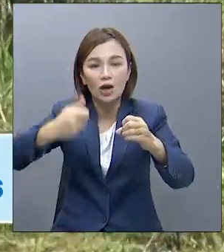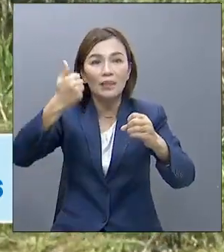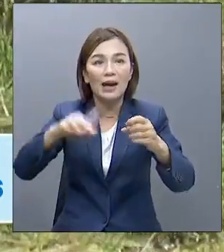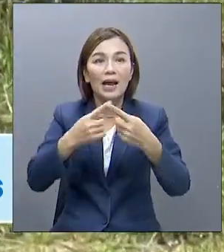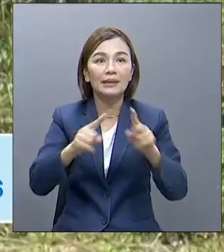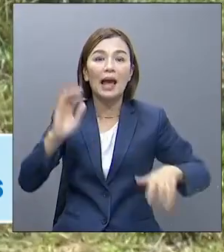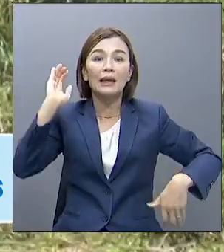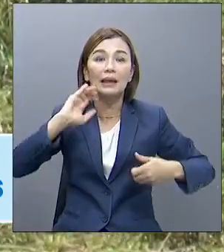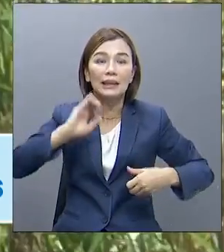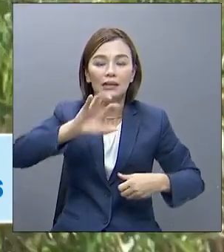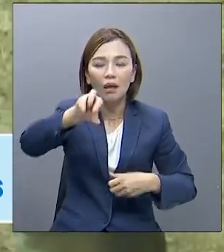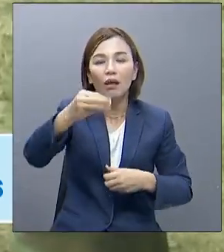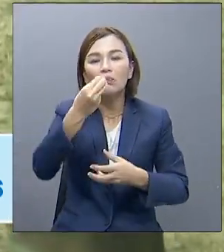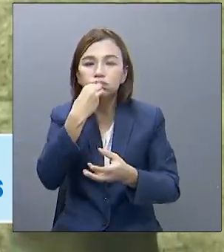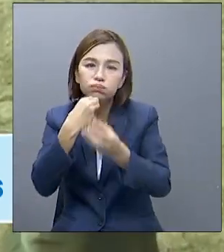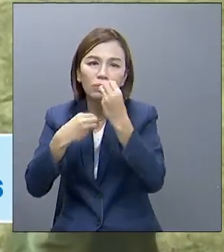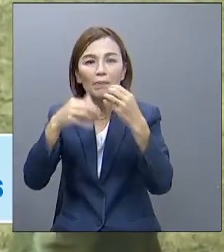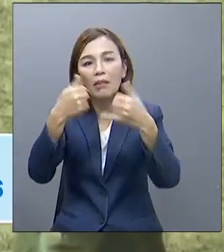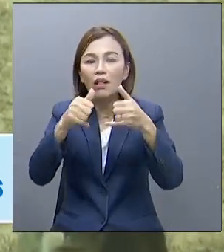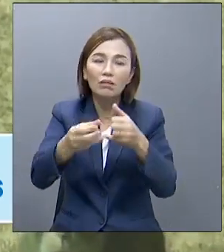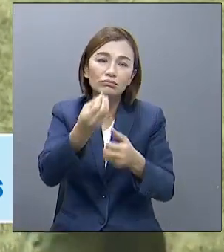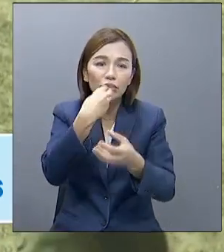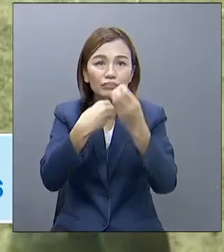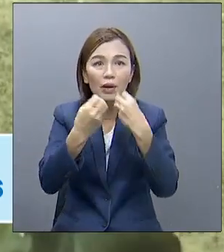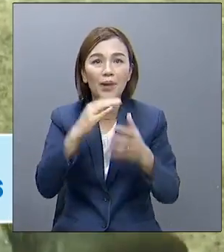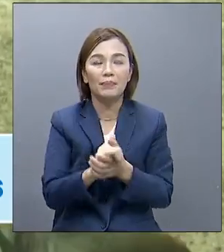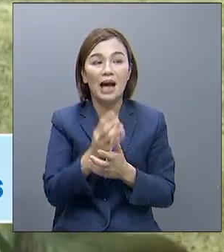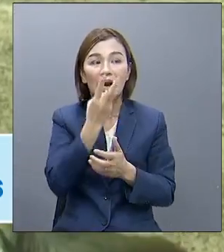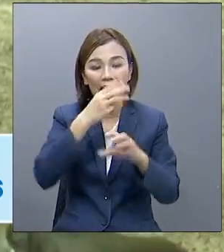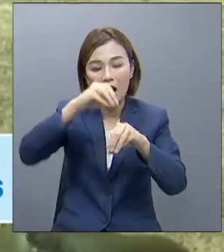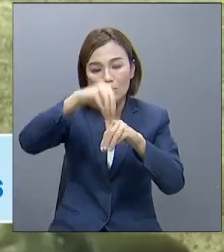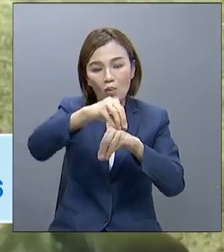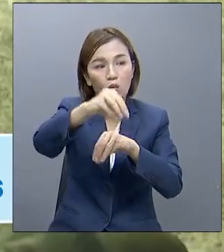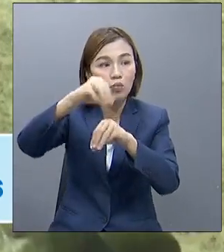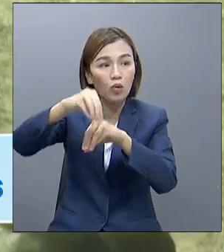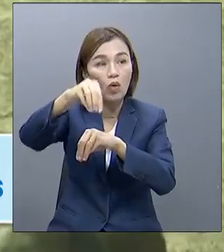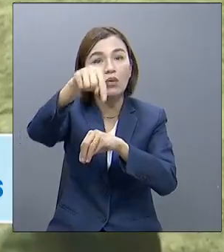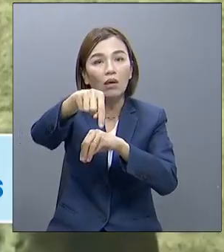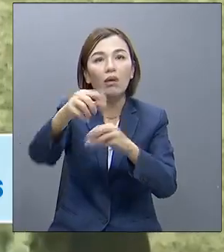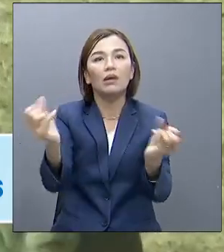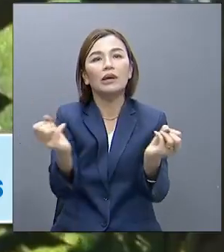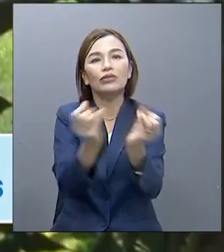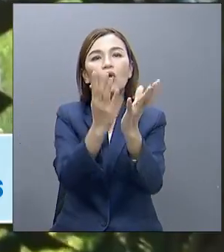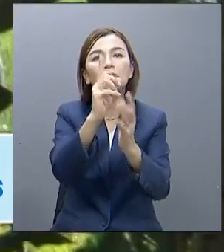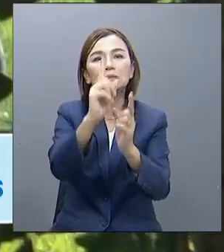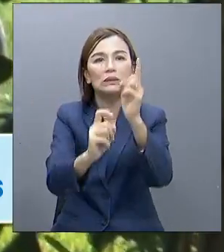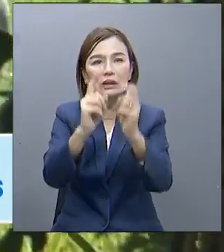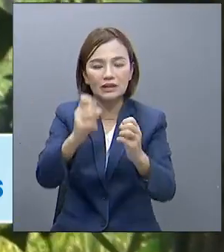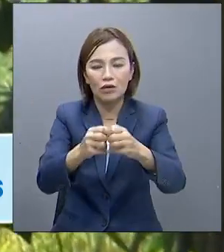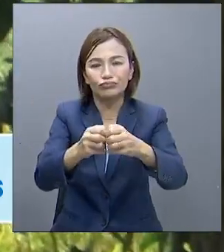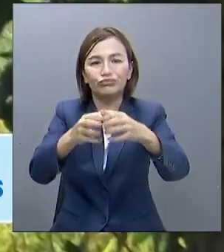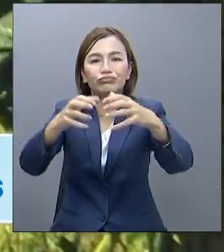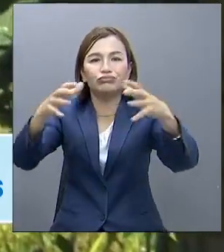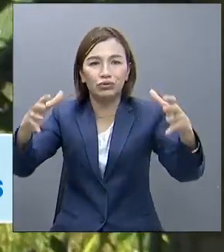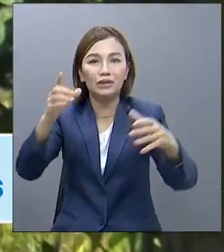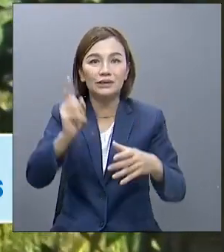านี้เนี่ยแหละมาเก็บไปก่อนแล้วค่ะทำให้นาข้าวของชาวบ้านที่อยู่บริเวณรอบๆเนี่ยได้รับความเสียหายเป็นวงกว้างเลย